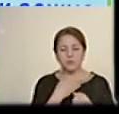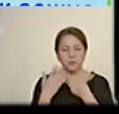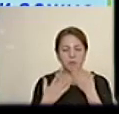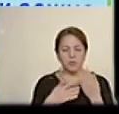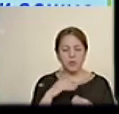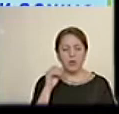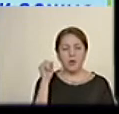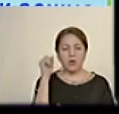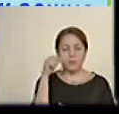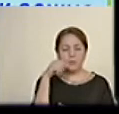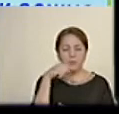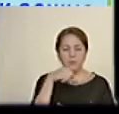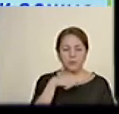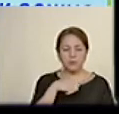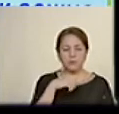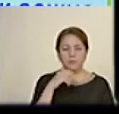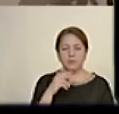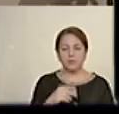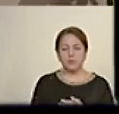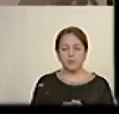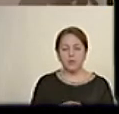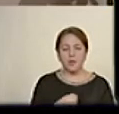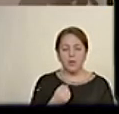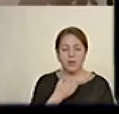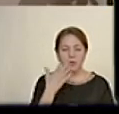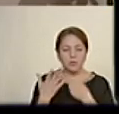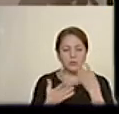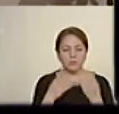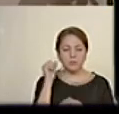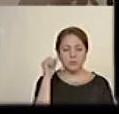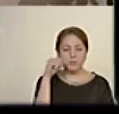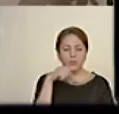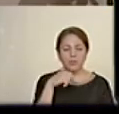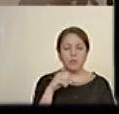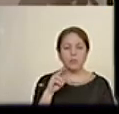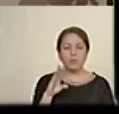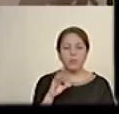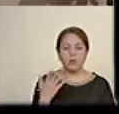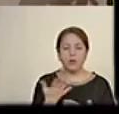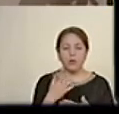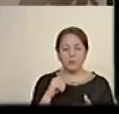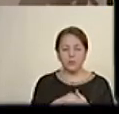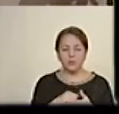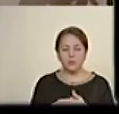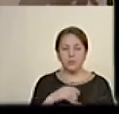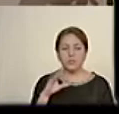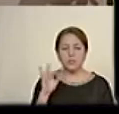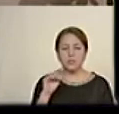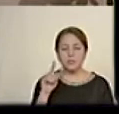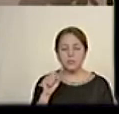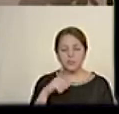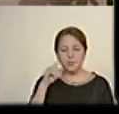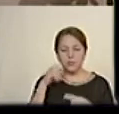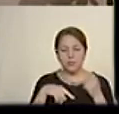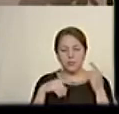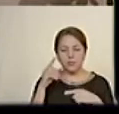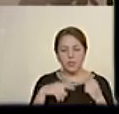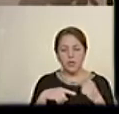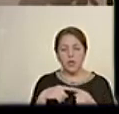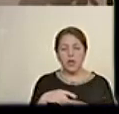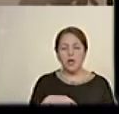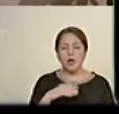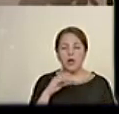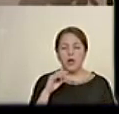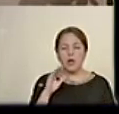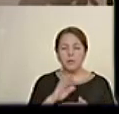вниз. Цветы поникли по какой причине? Из-за дождя. Обстоятельства причины «из-за